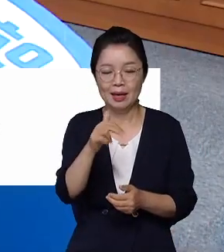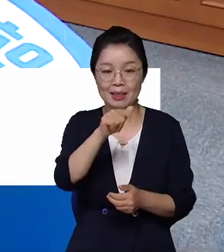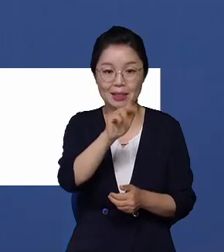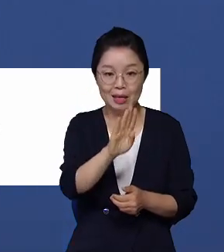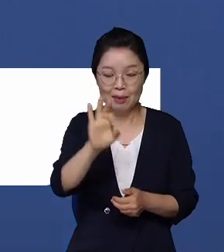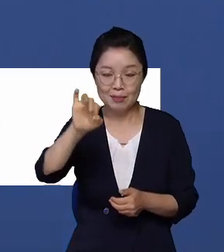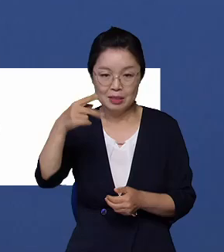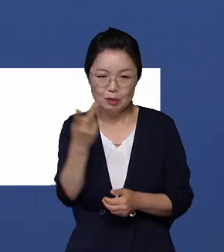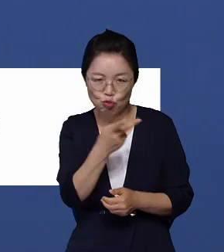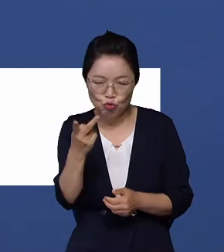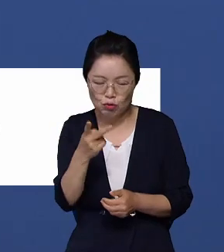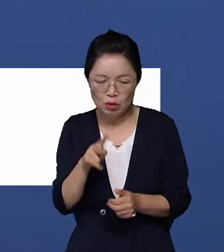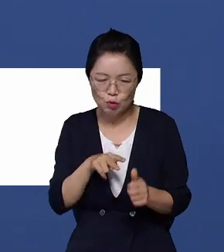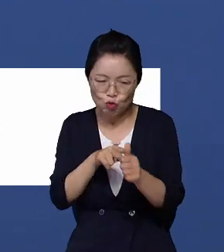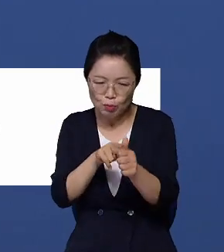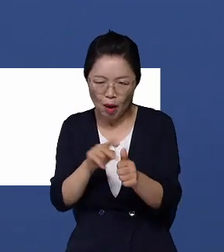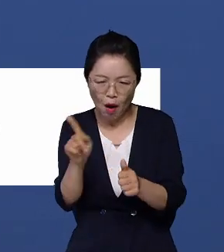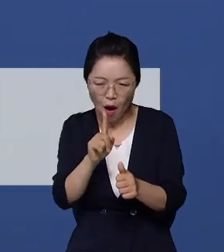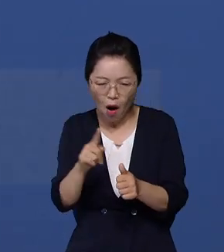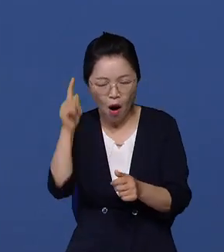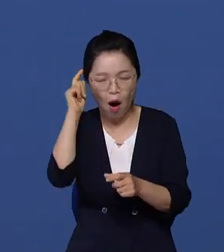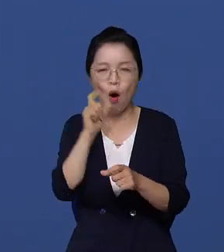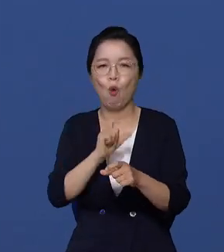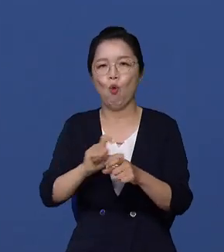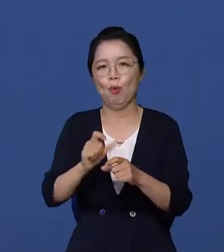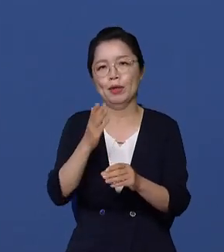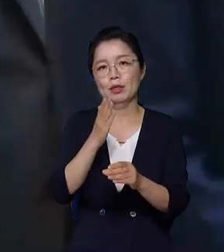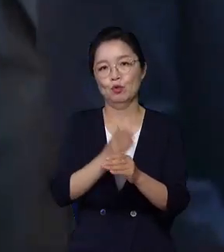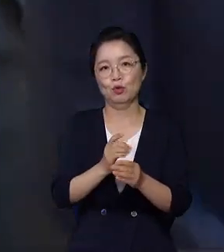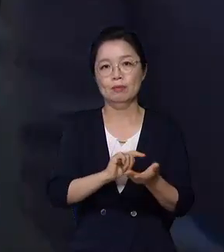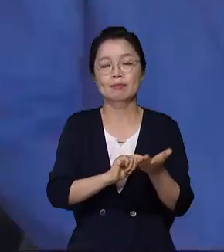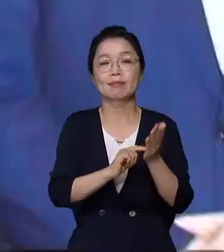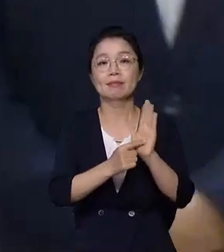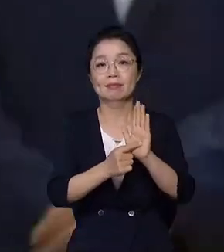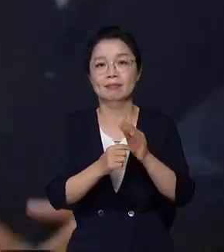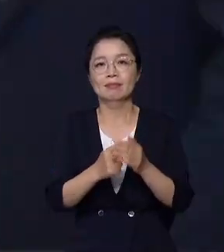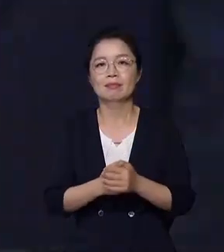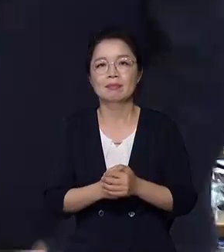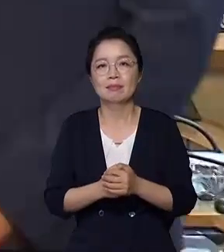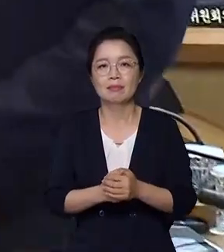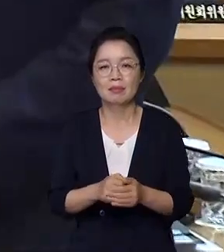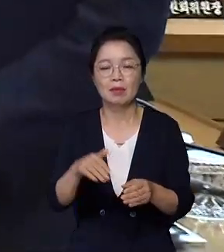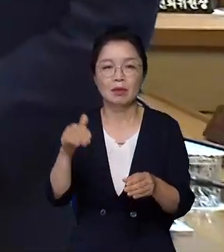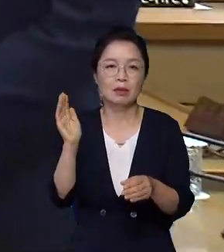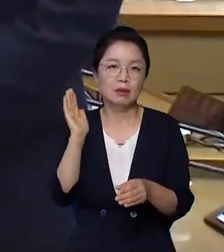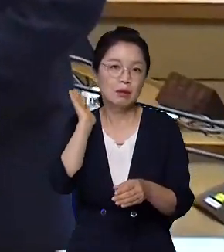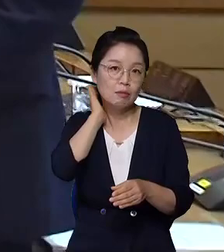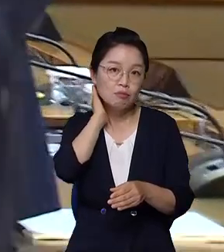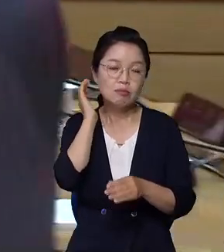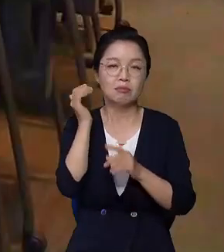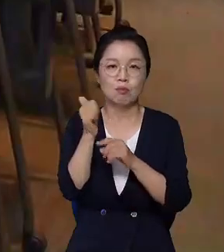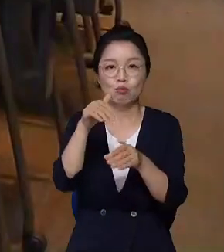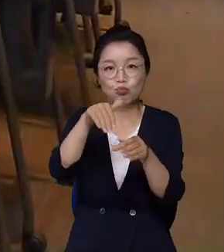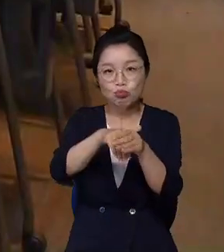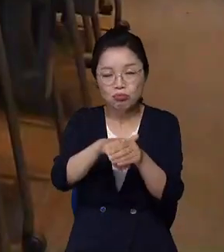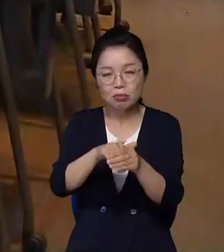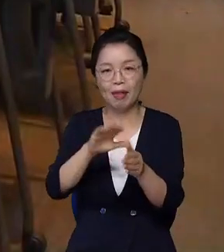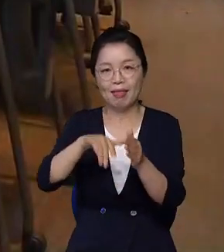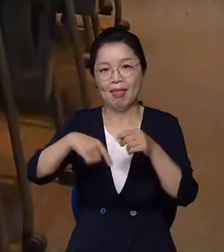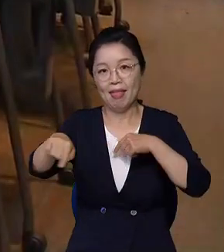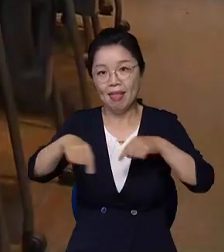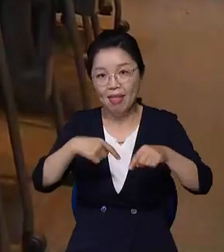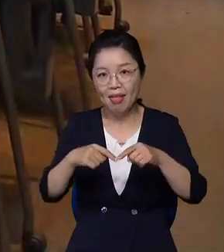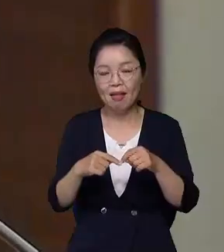어느 곳으로 출마할지 고민 중인 것으로 알려졌습니다. 문재인 정부에서 고위직을 지낸 인사들의 출마설도